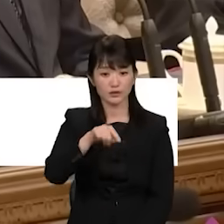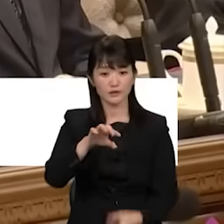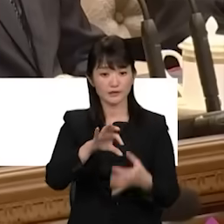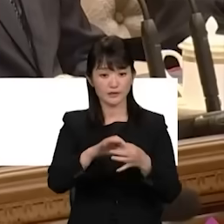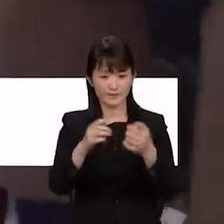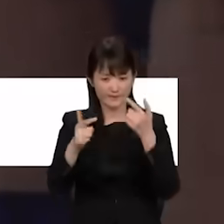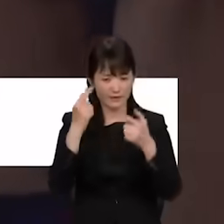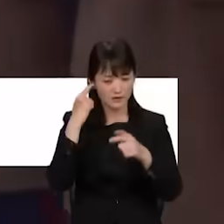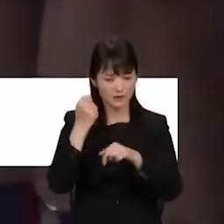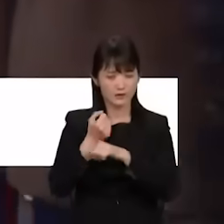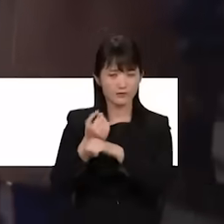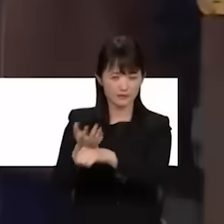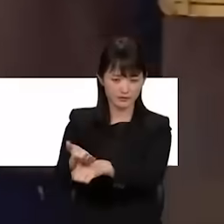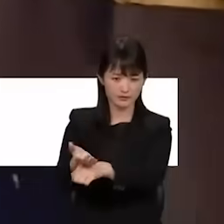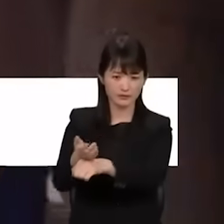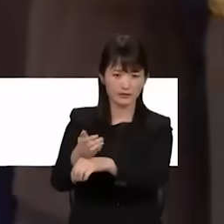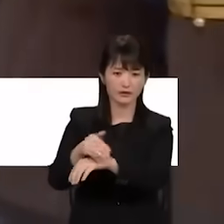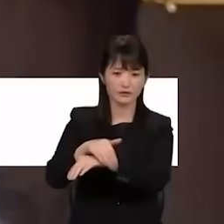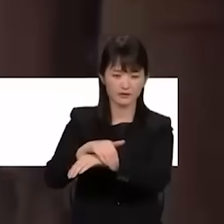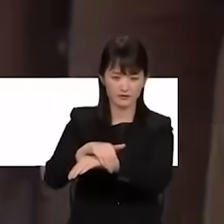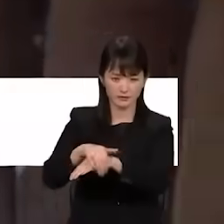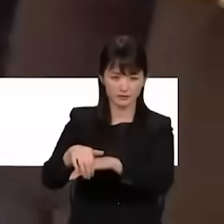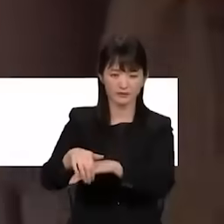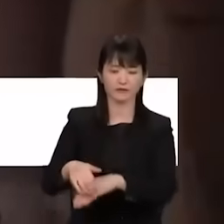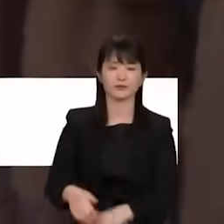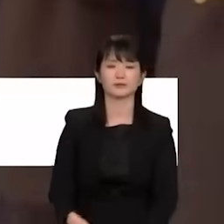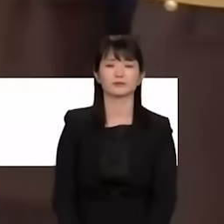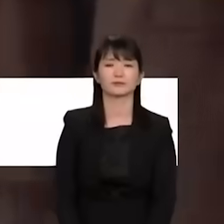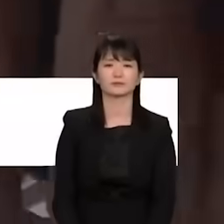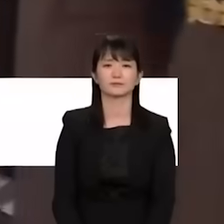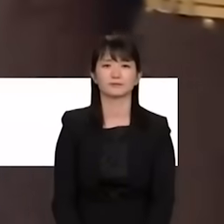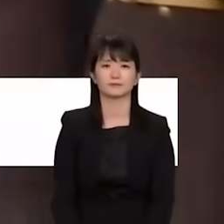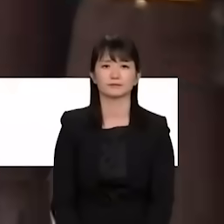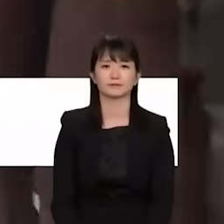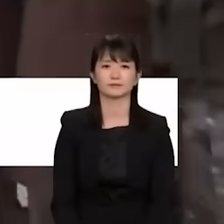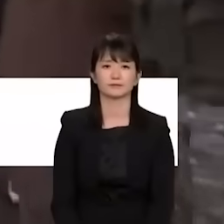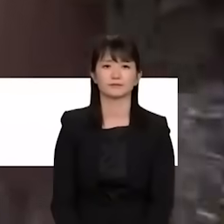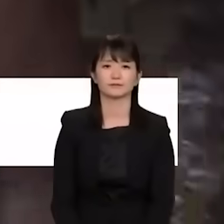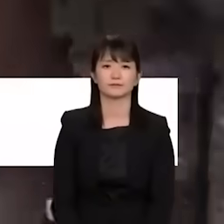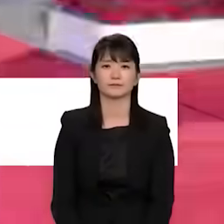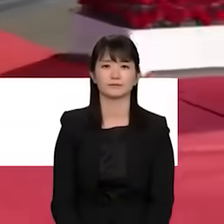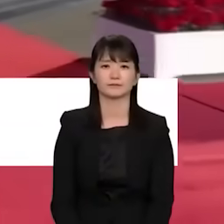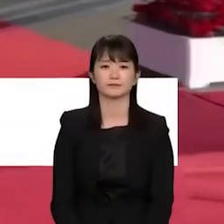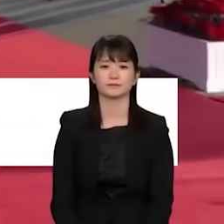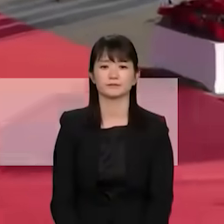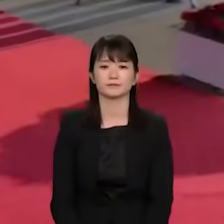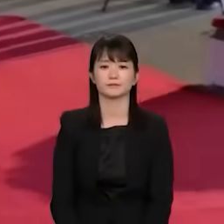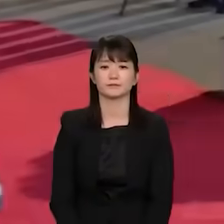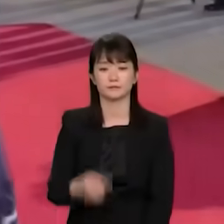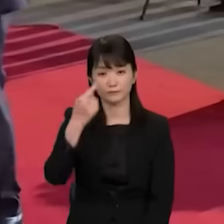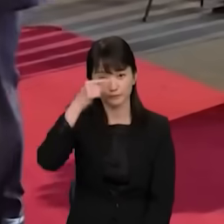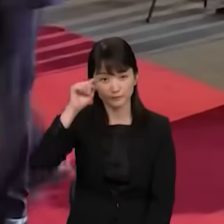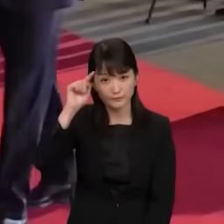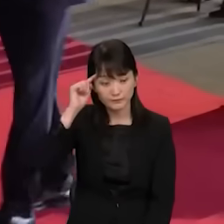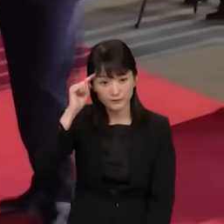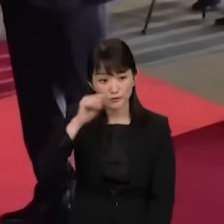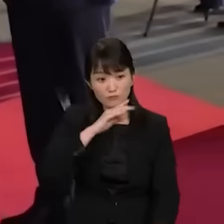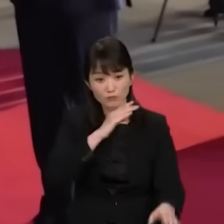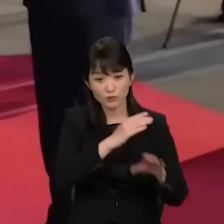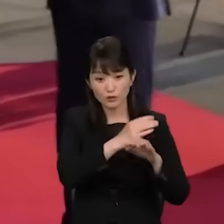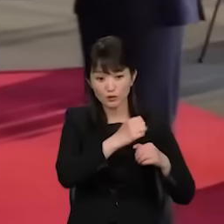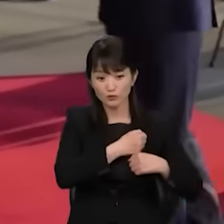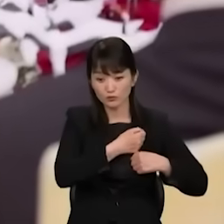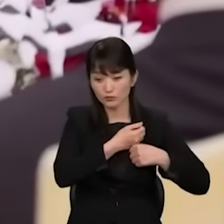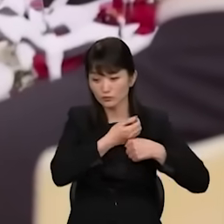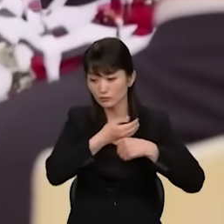that North Korea has taken to undermine stability and security. And we'll continue to make that clear to them. 러시아가 북한의 파병